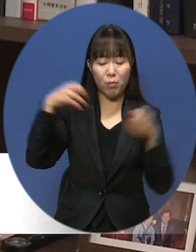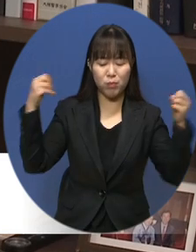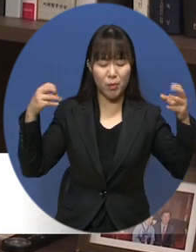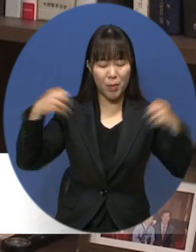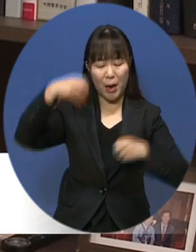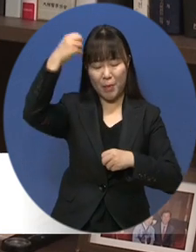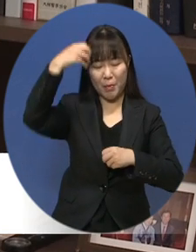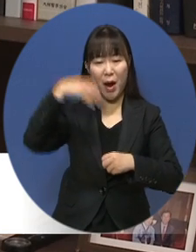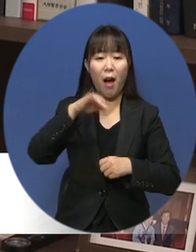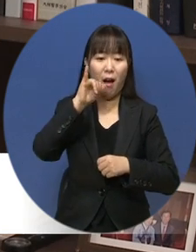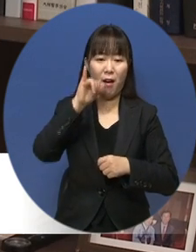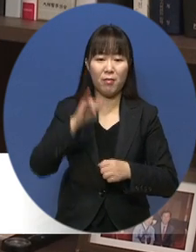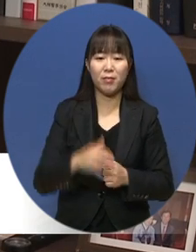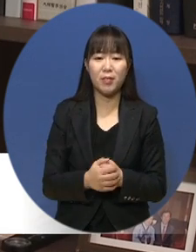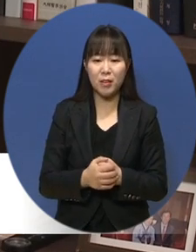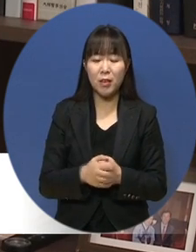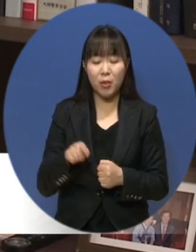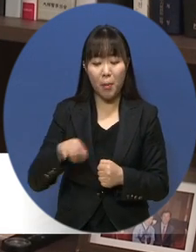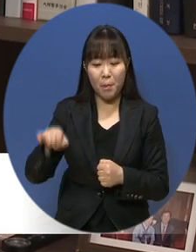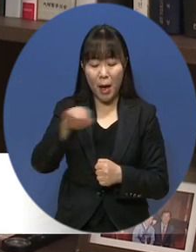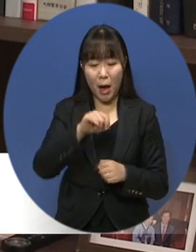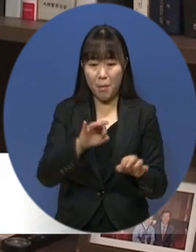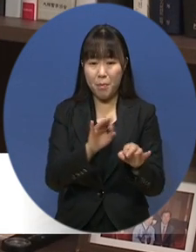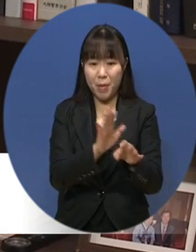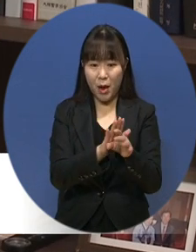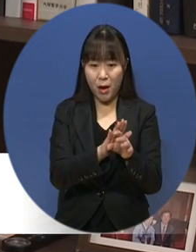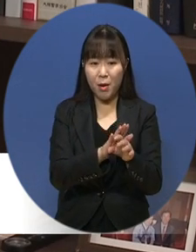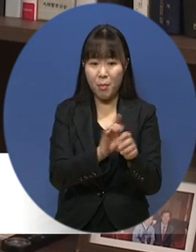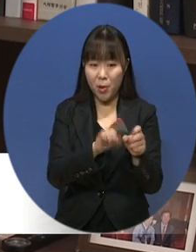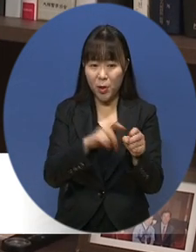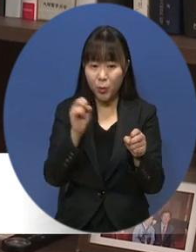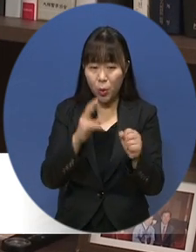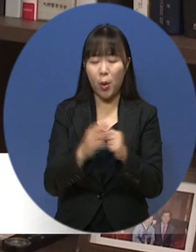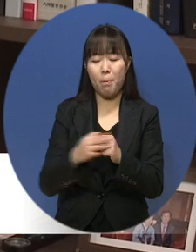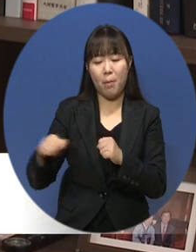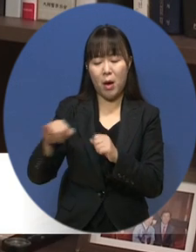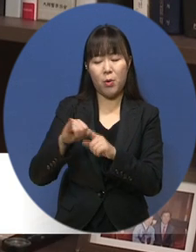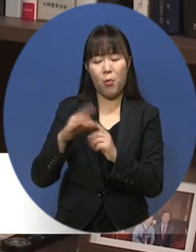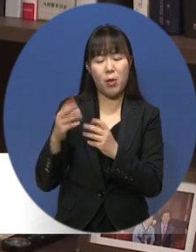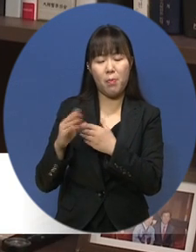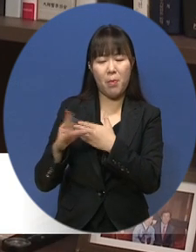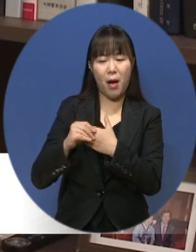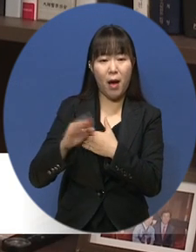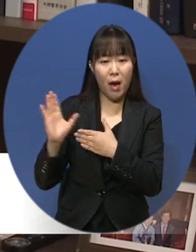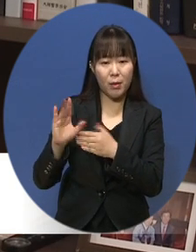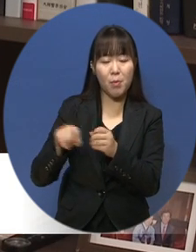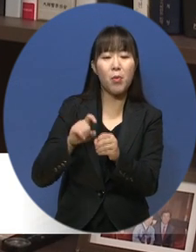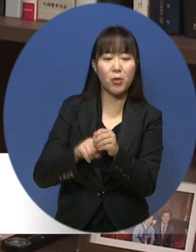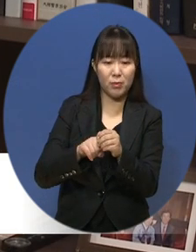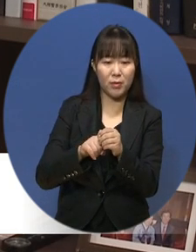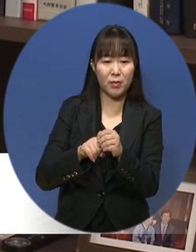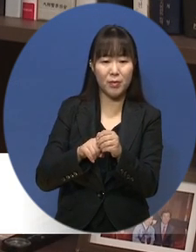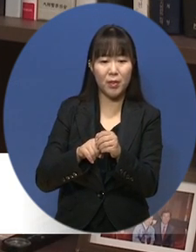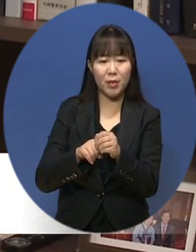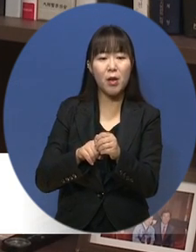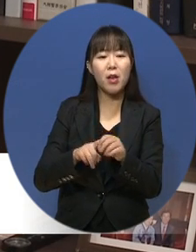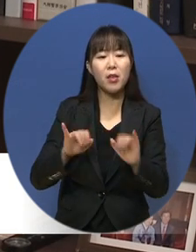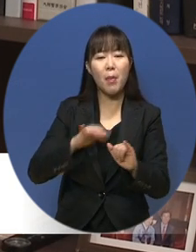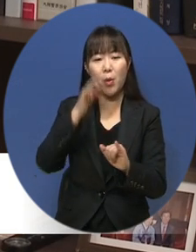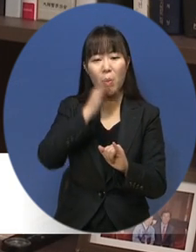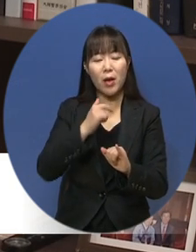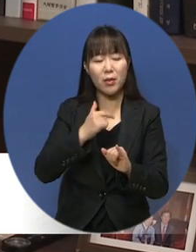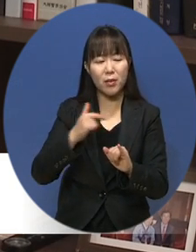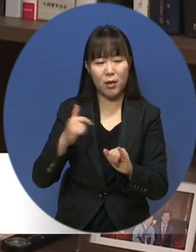정도 분무가 나옵니다. 그거는 이제 바이러스를 없애거나 바이러스가 아예 발붙이지 못하게 하는 건데 그